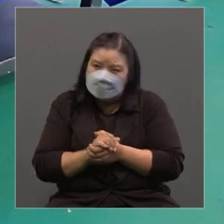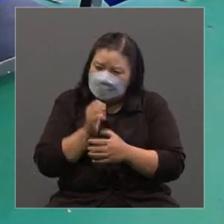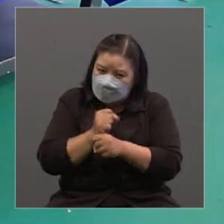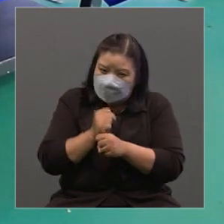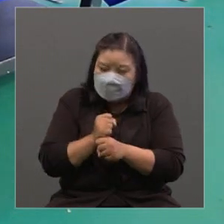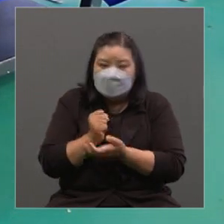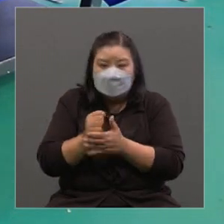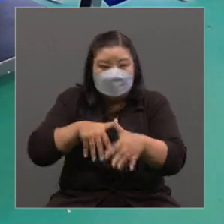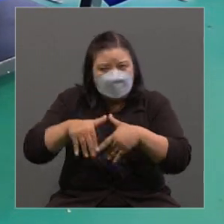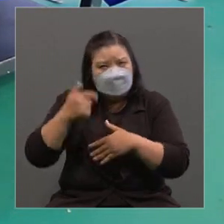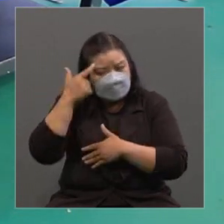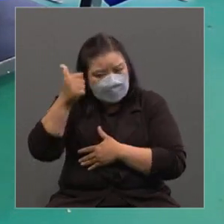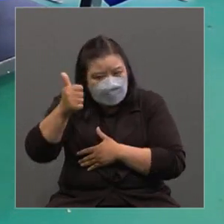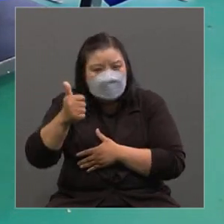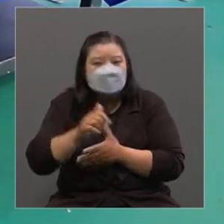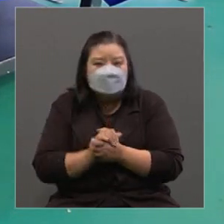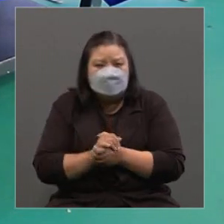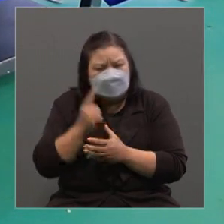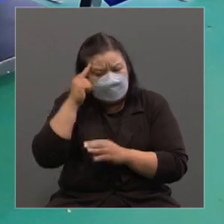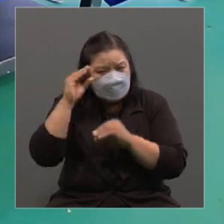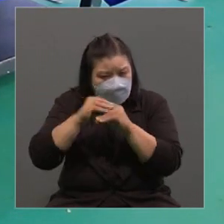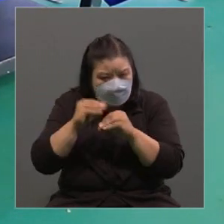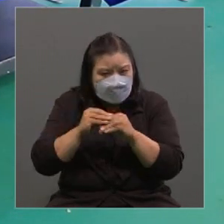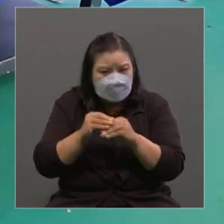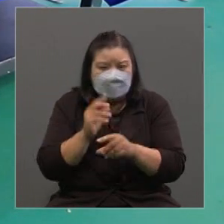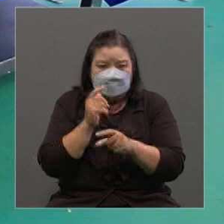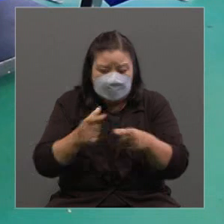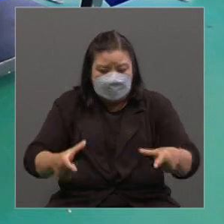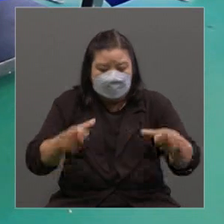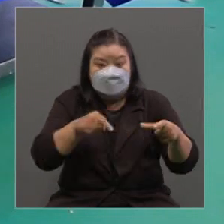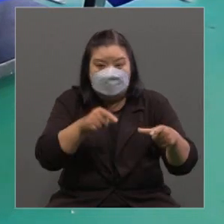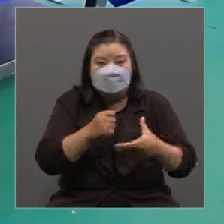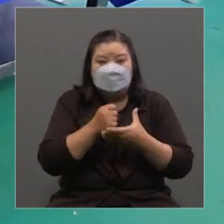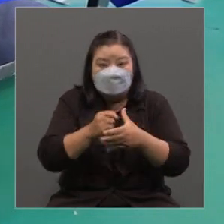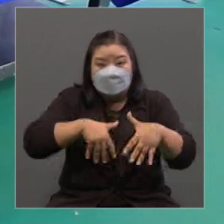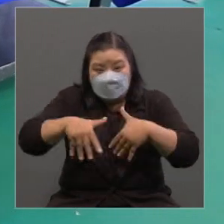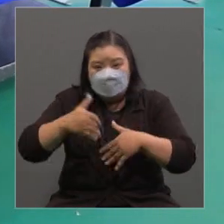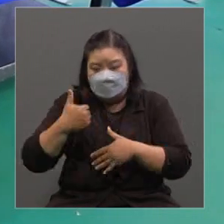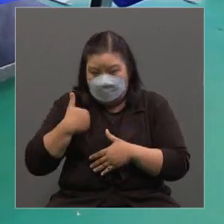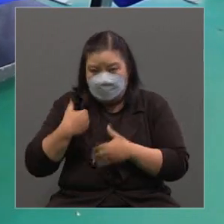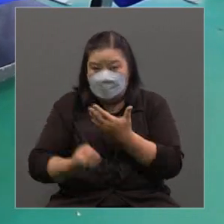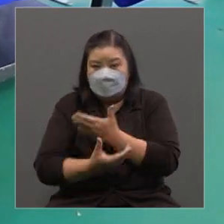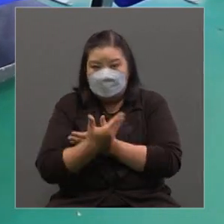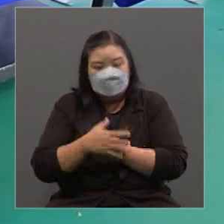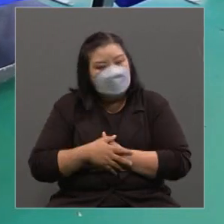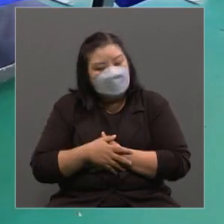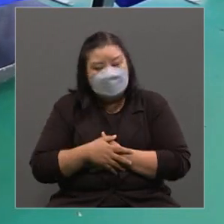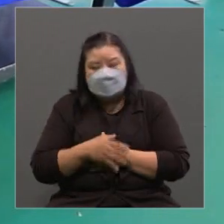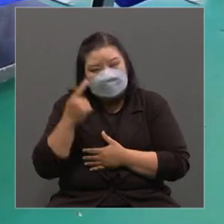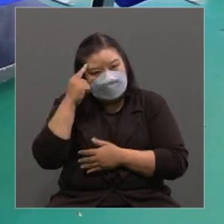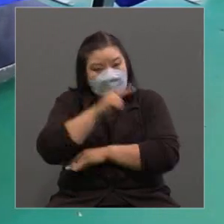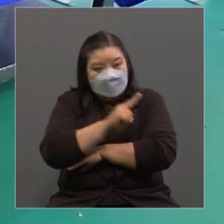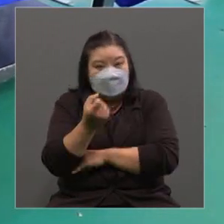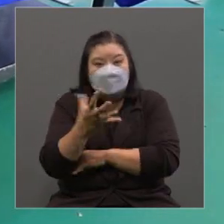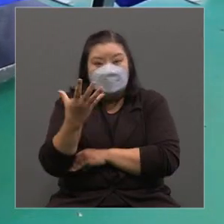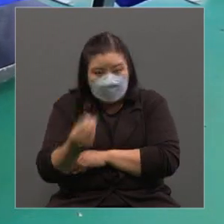ช่วยชุมชนด้วยครับแล้วก็เกิดไอเดียมาอย่างน้อยมันก็ทำให้ชุมชนได้มีผลผลิตที่ดีขึ้นยกระดับ